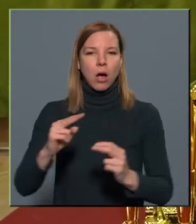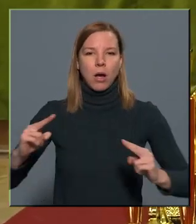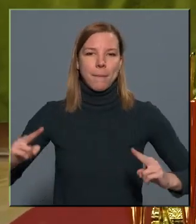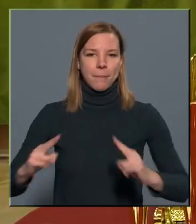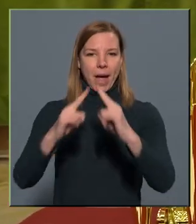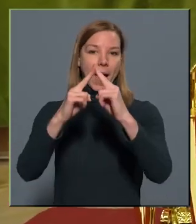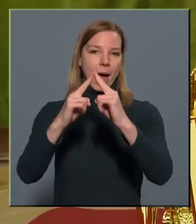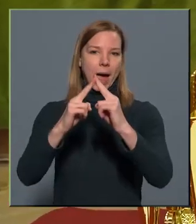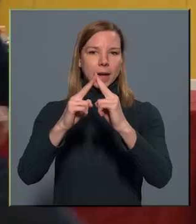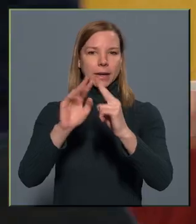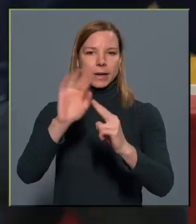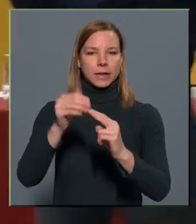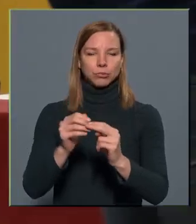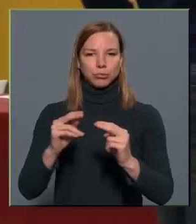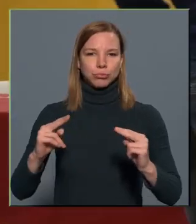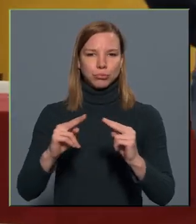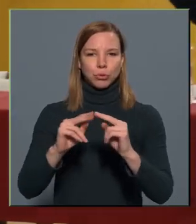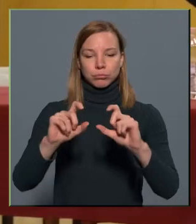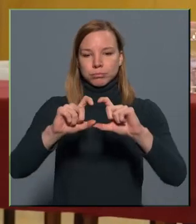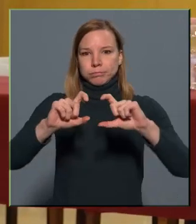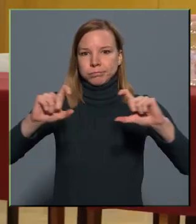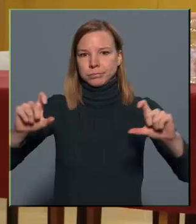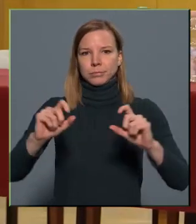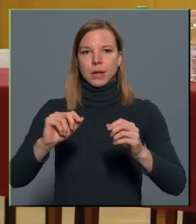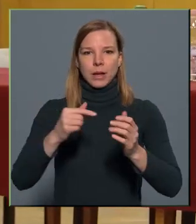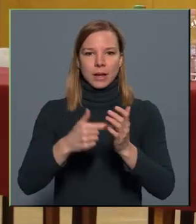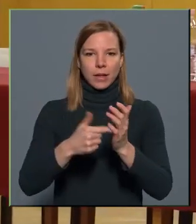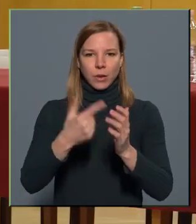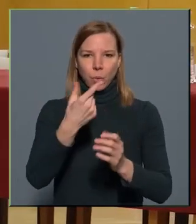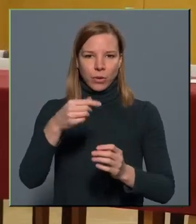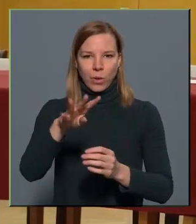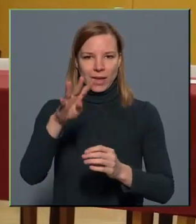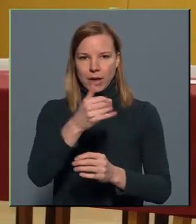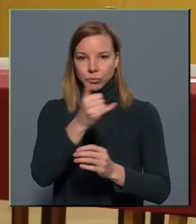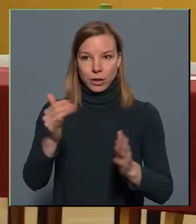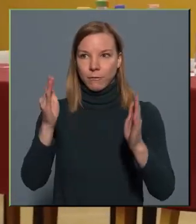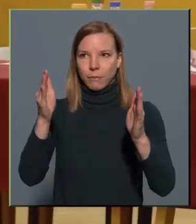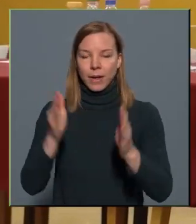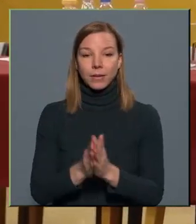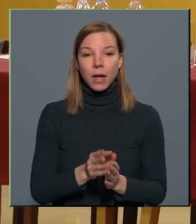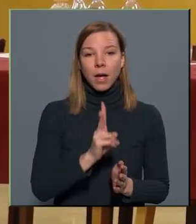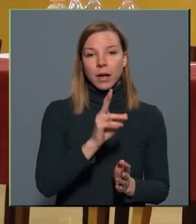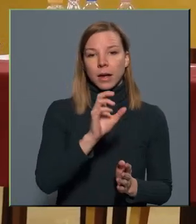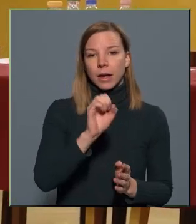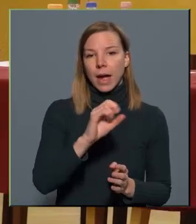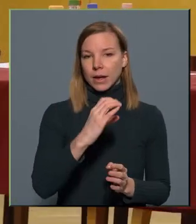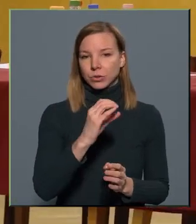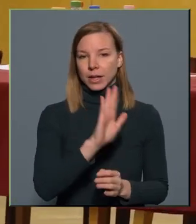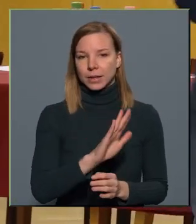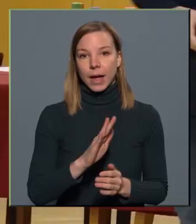nagybetűs városnév 2024-ben. A KSC-nek hogy hangzik Párizs? Hát nézd,